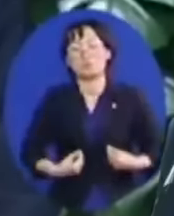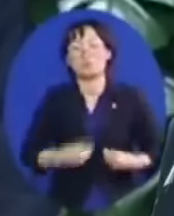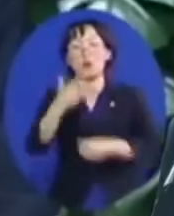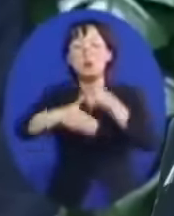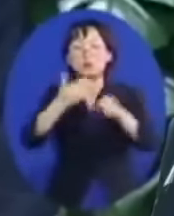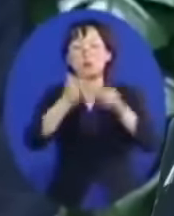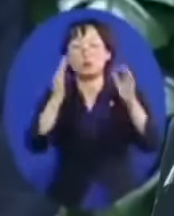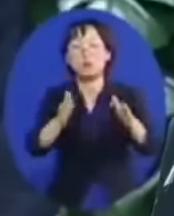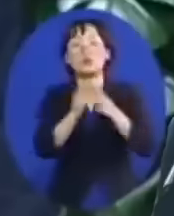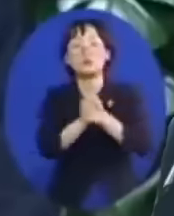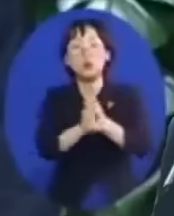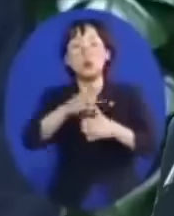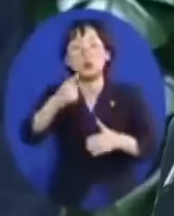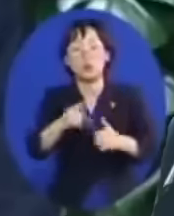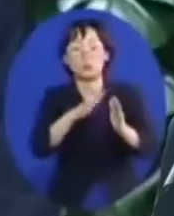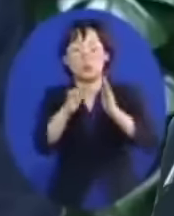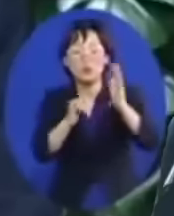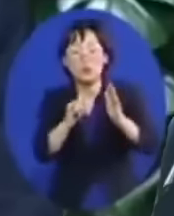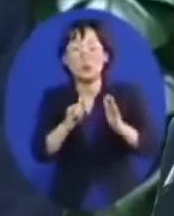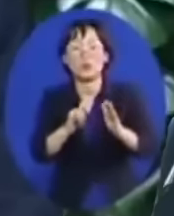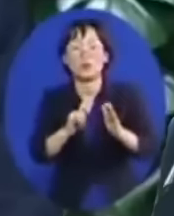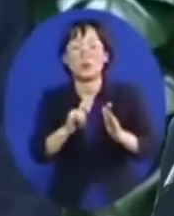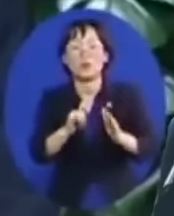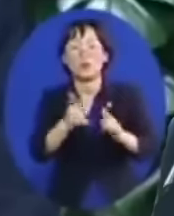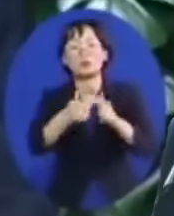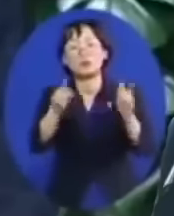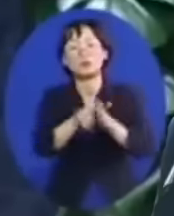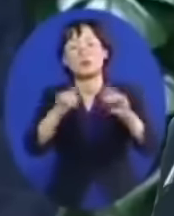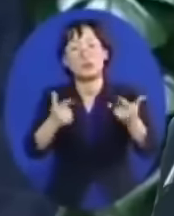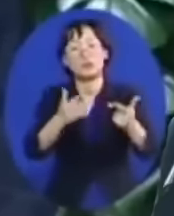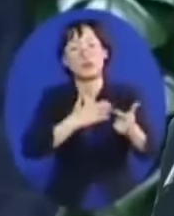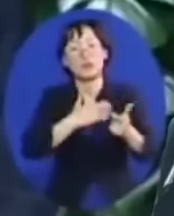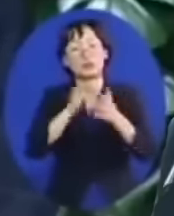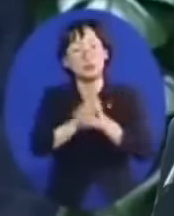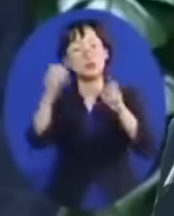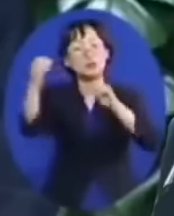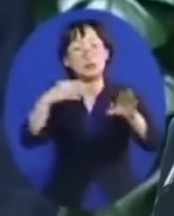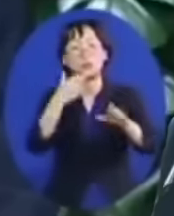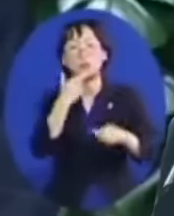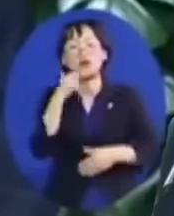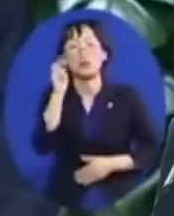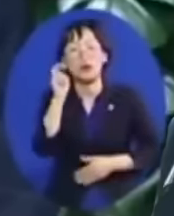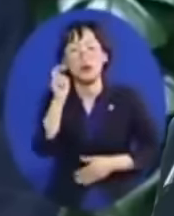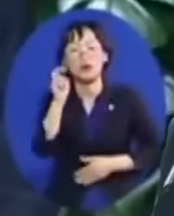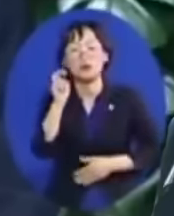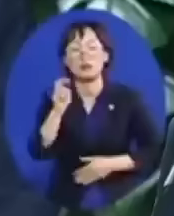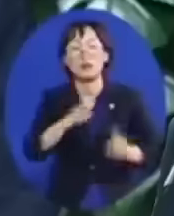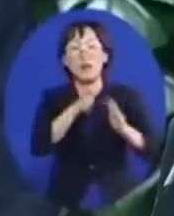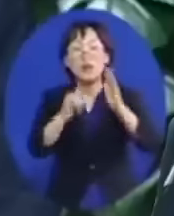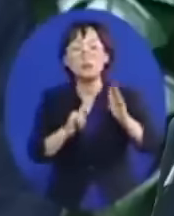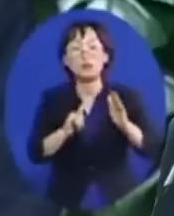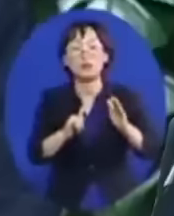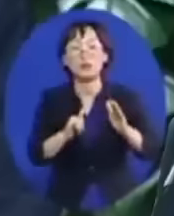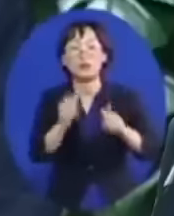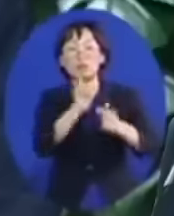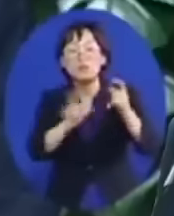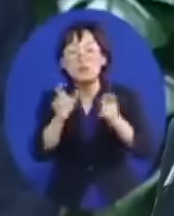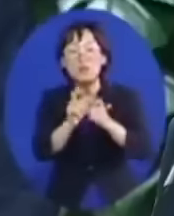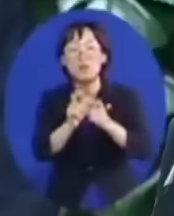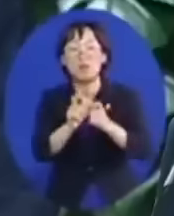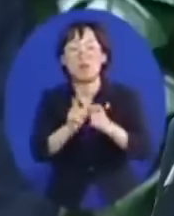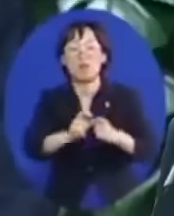9년을 기도해도 가족들이 주께로 안 나오니 내 기도는 응답을 안 받는가 보다. 가족들이 오히려 더